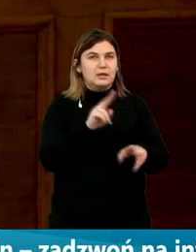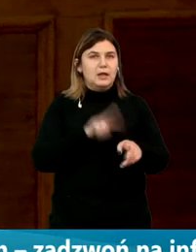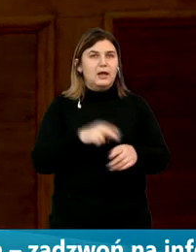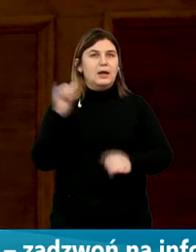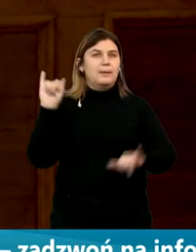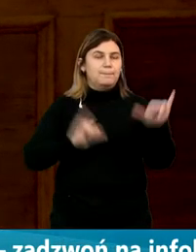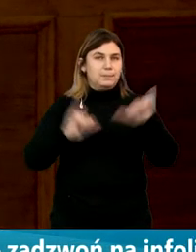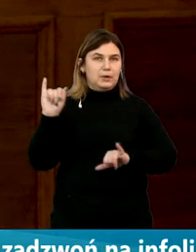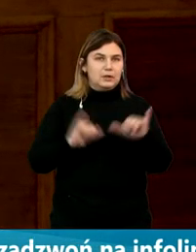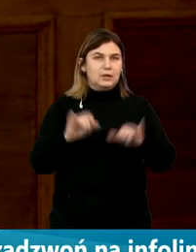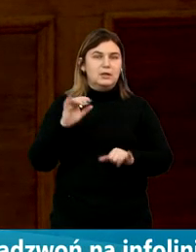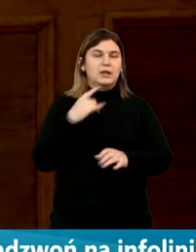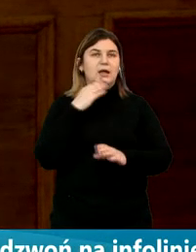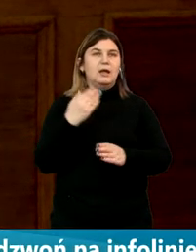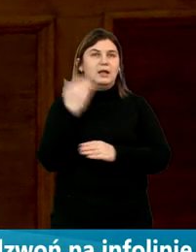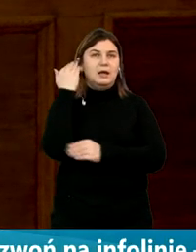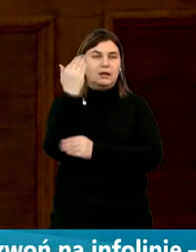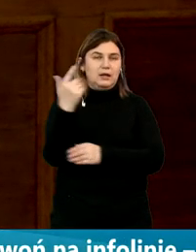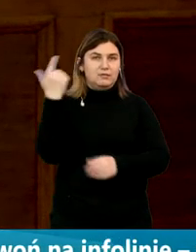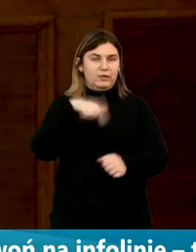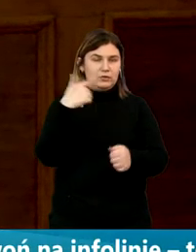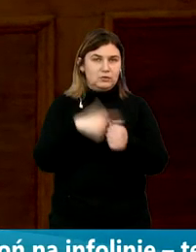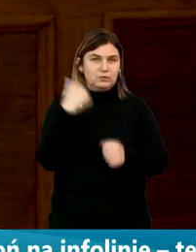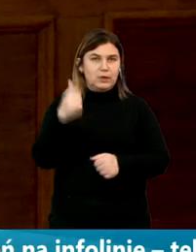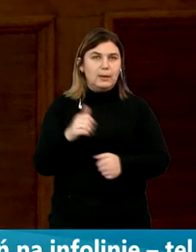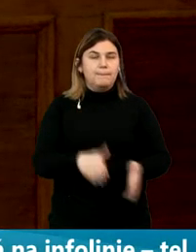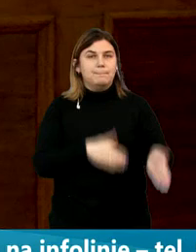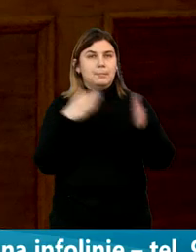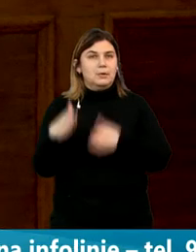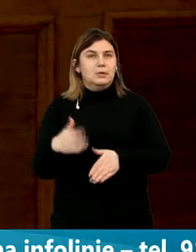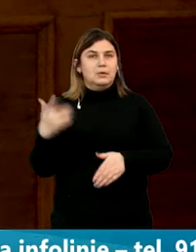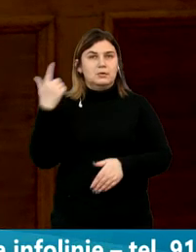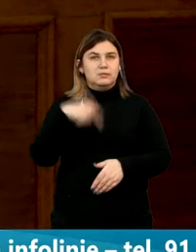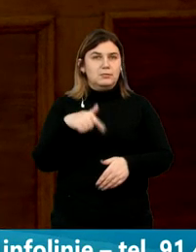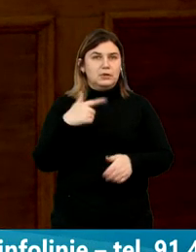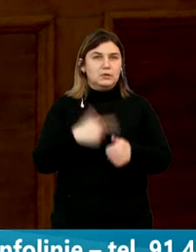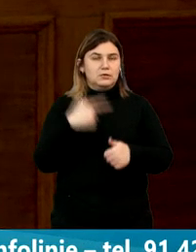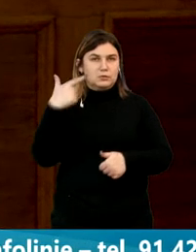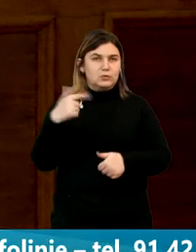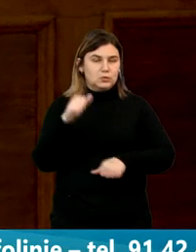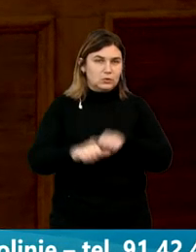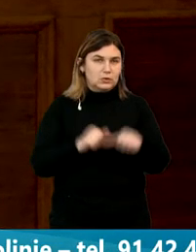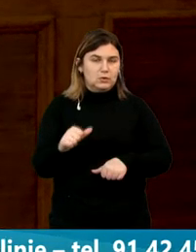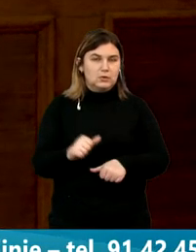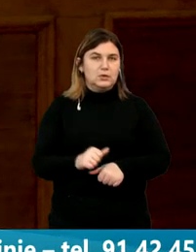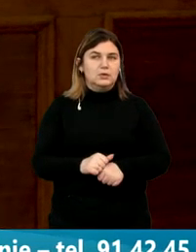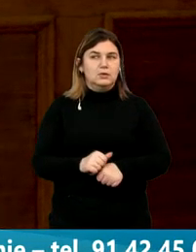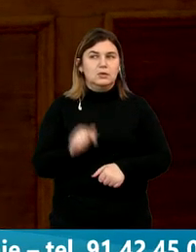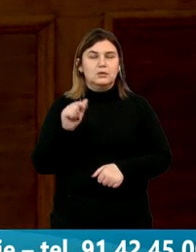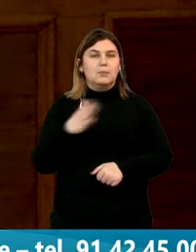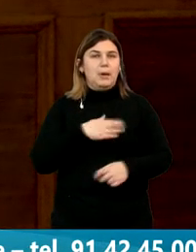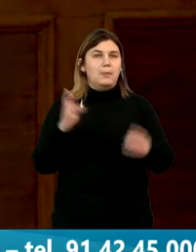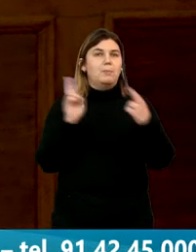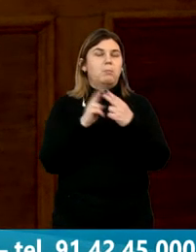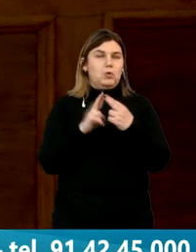więc na Tollshipy 2021 i potem na 2022 rok, więc tutaj mamy to dograne